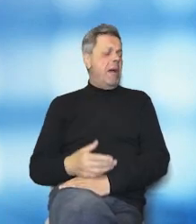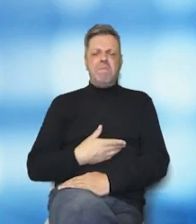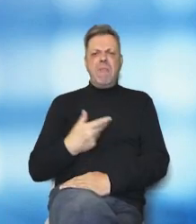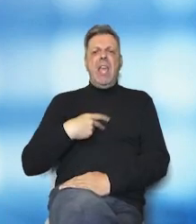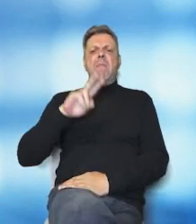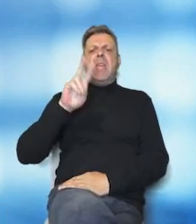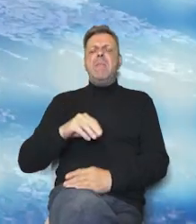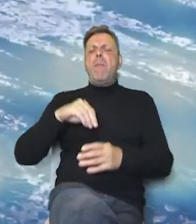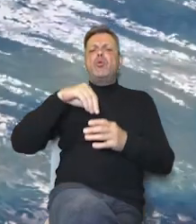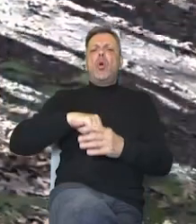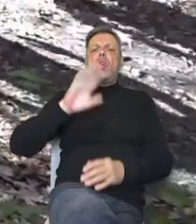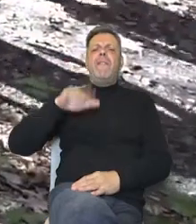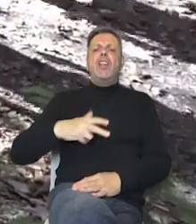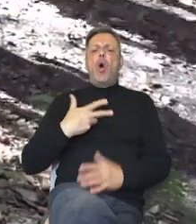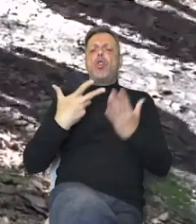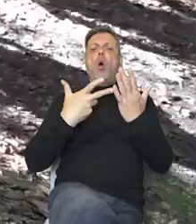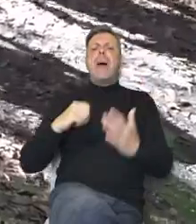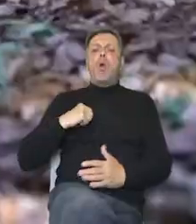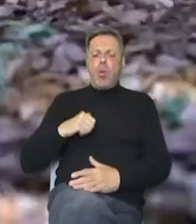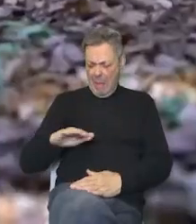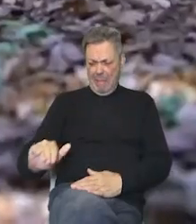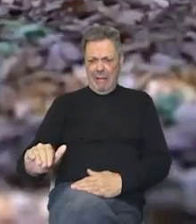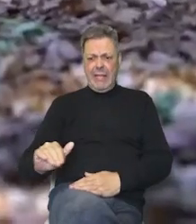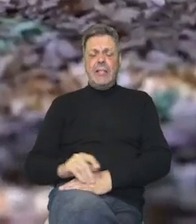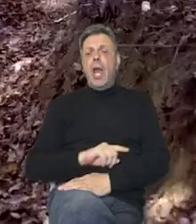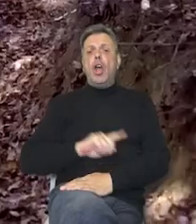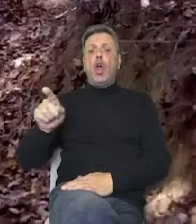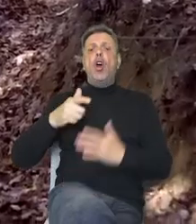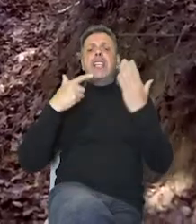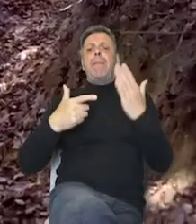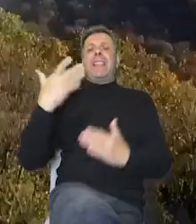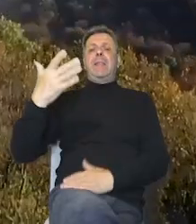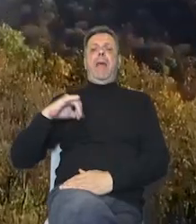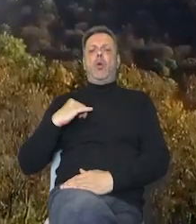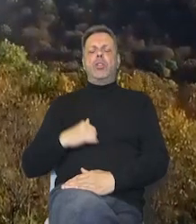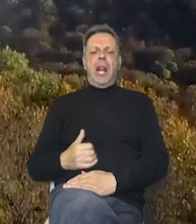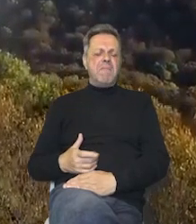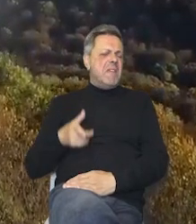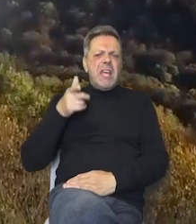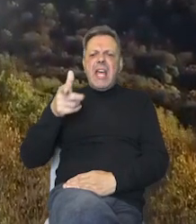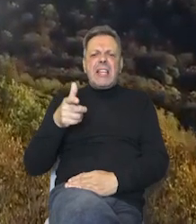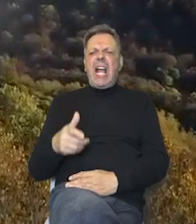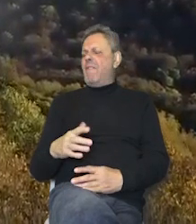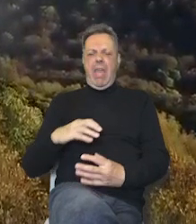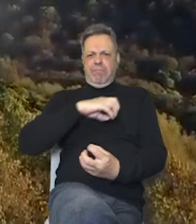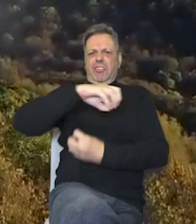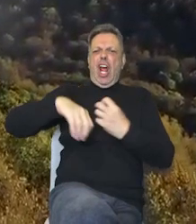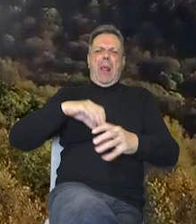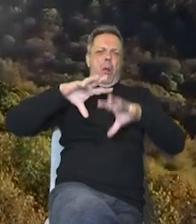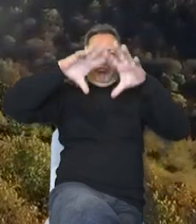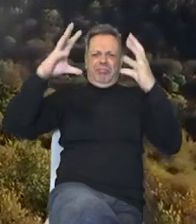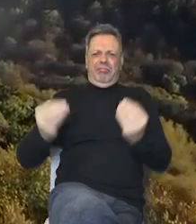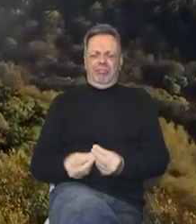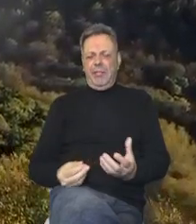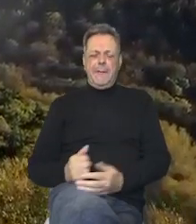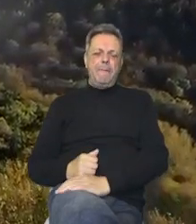imamo sudionike već od 8 godina ozbiljno, pa do 75. Takav je cijeli ono, znači godine